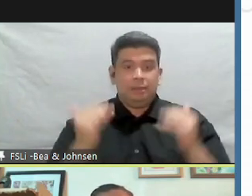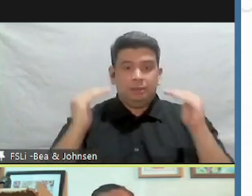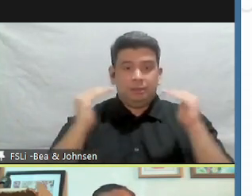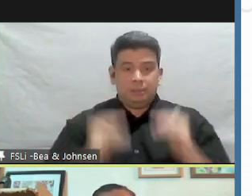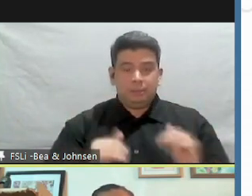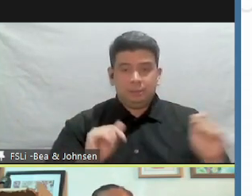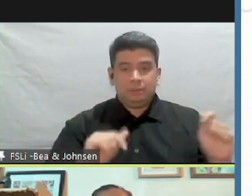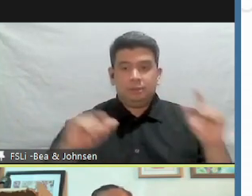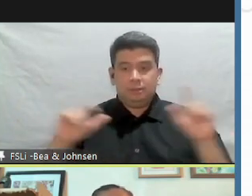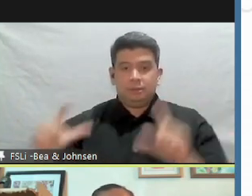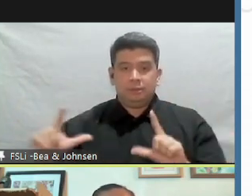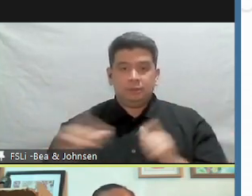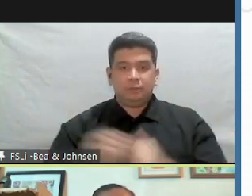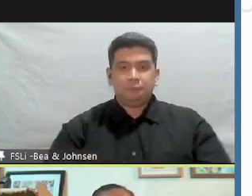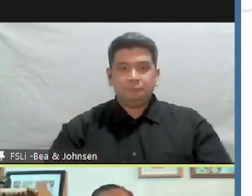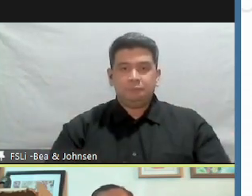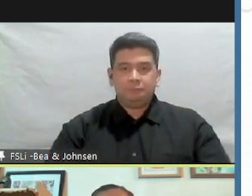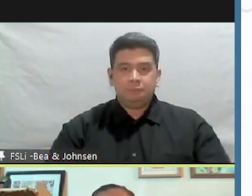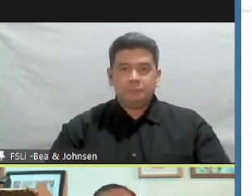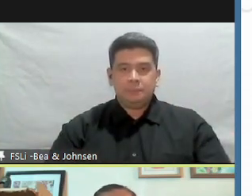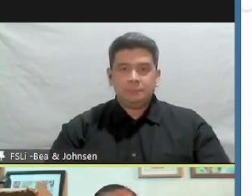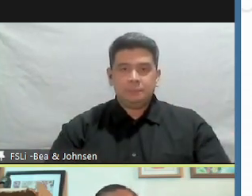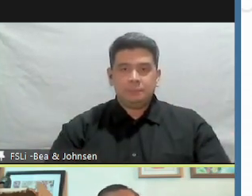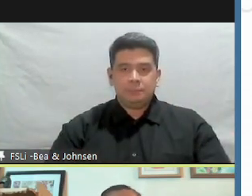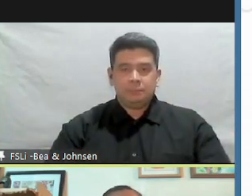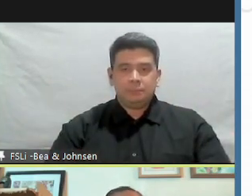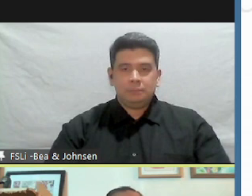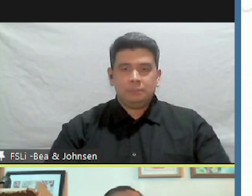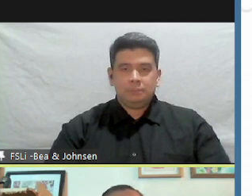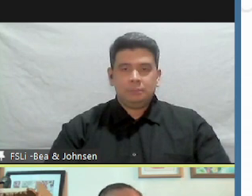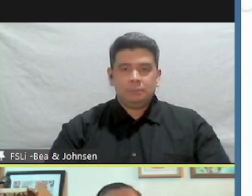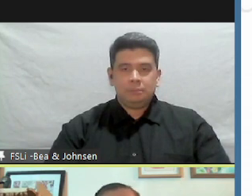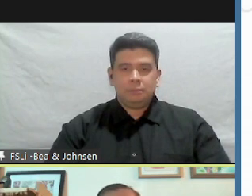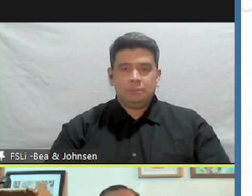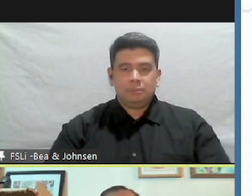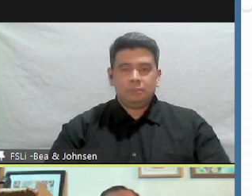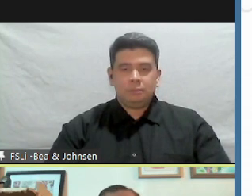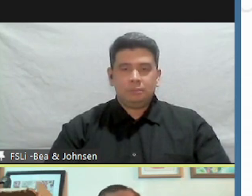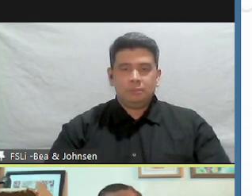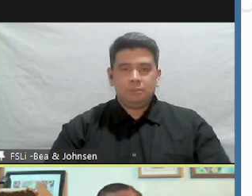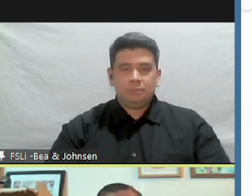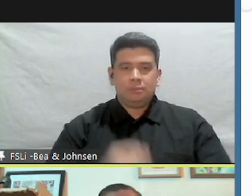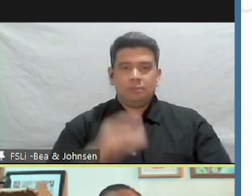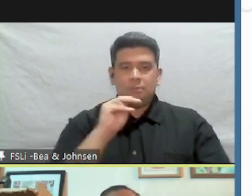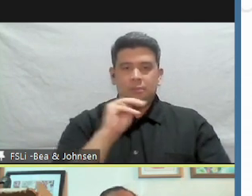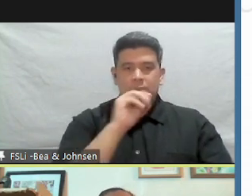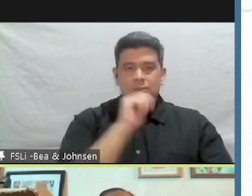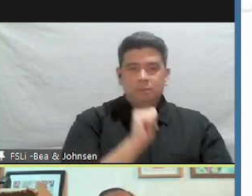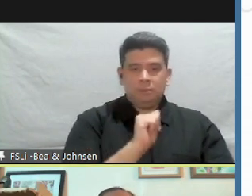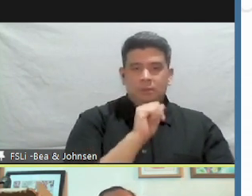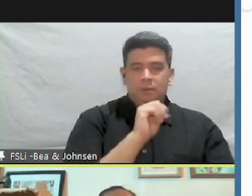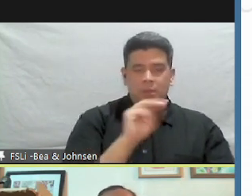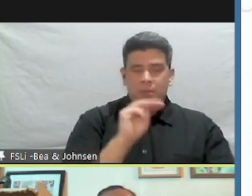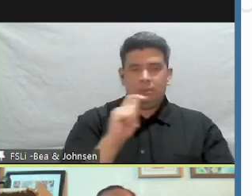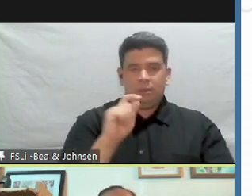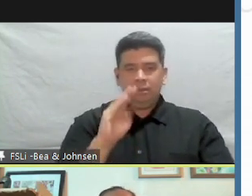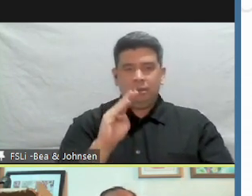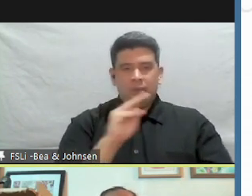ko sa binanggit ni Ma'am Chet. Yung MTB-MLE sa pagsusulong